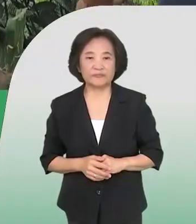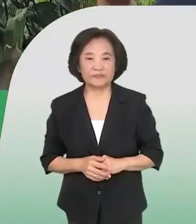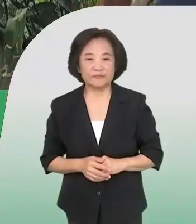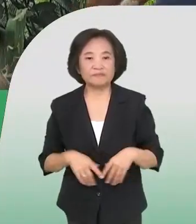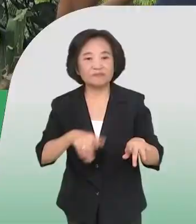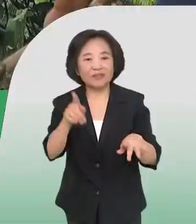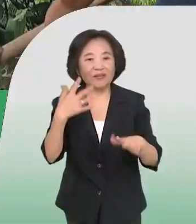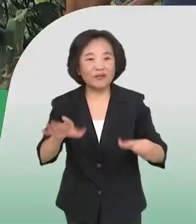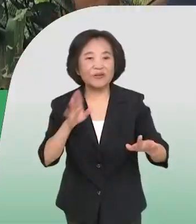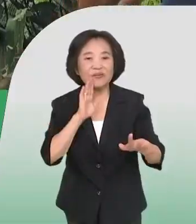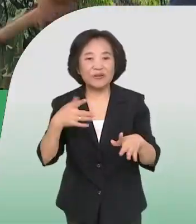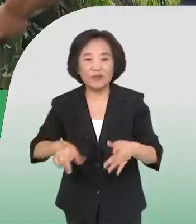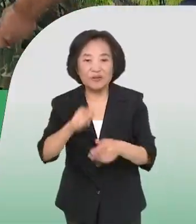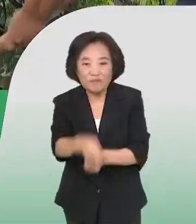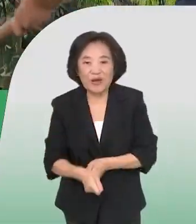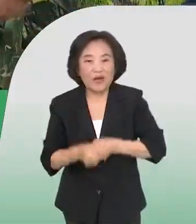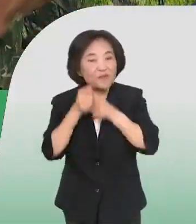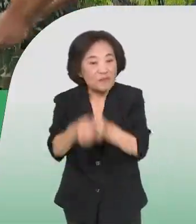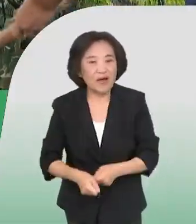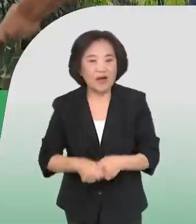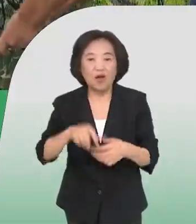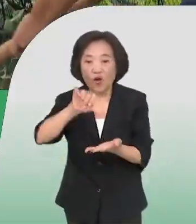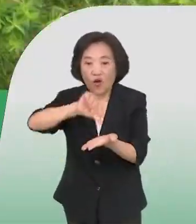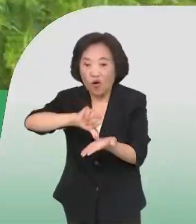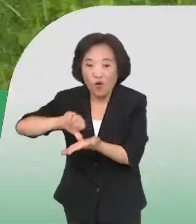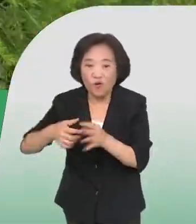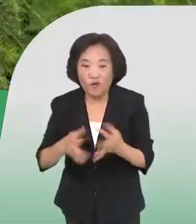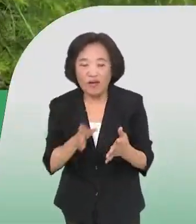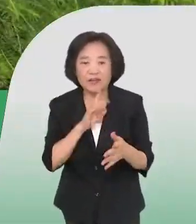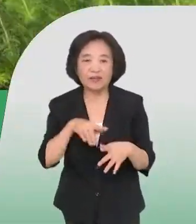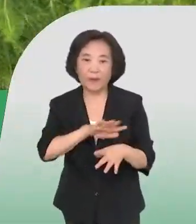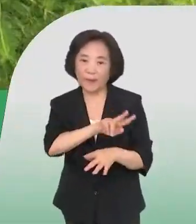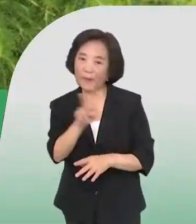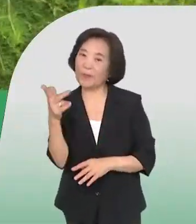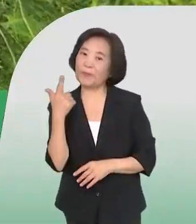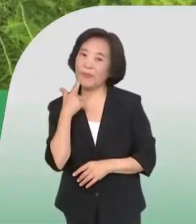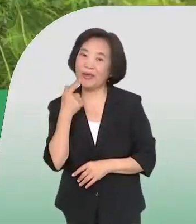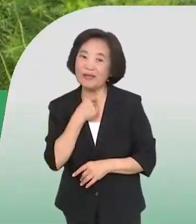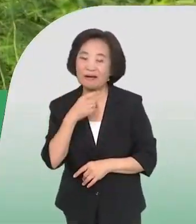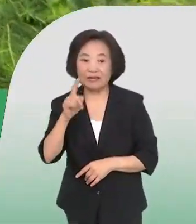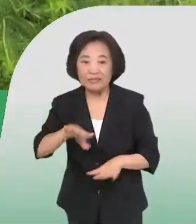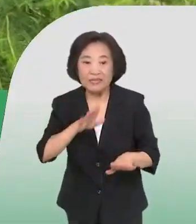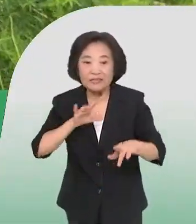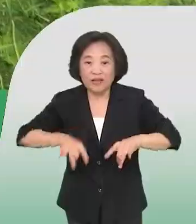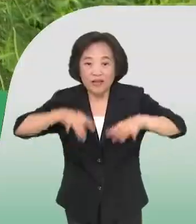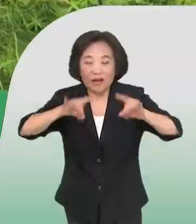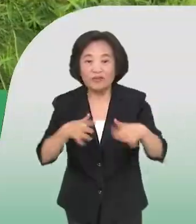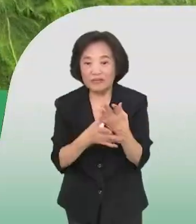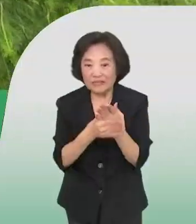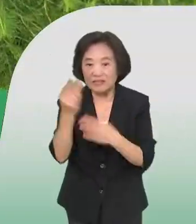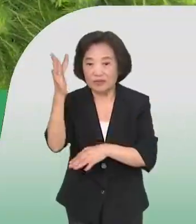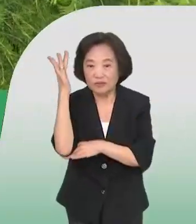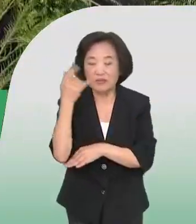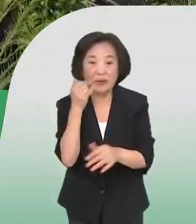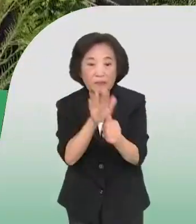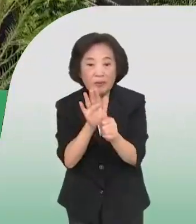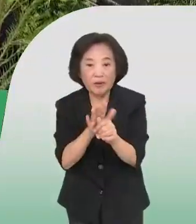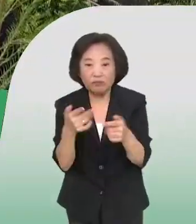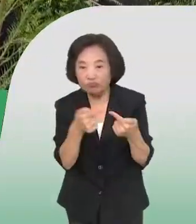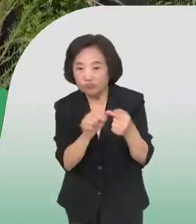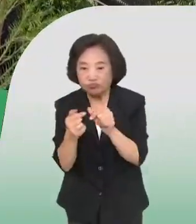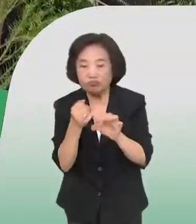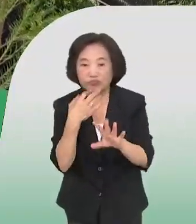这边的那边撒料的空气中暑歌除了违法环境行为也种偶住擦鼠含点的出进入